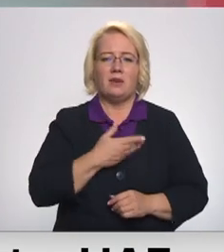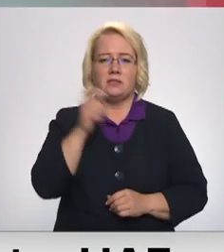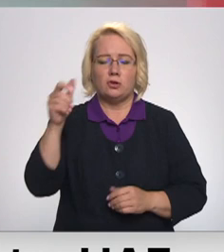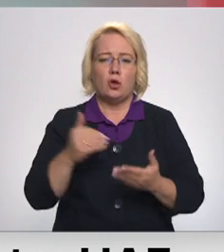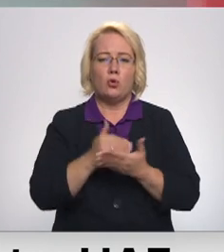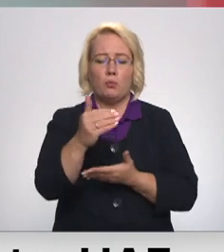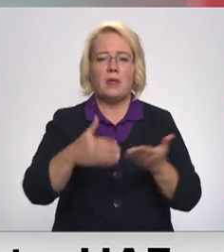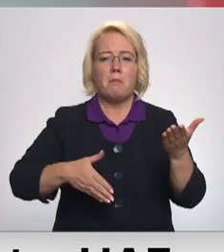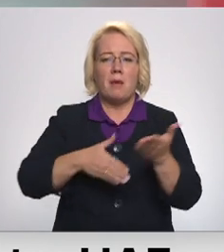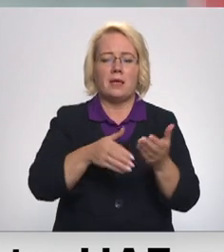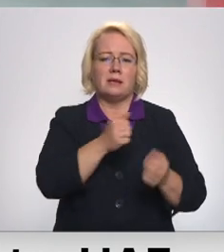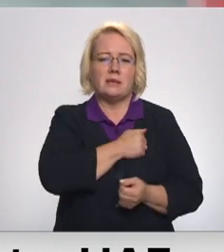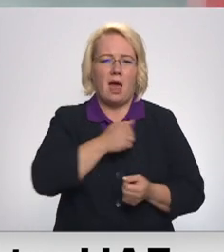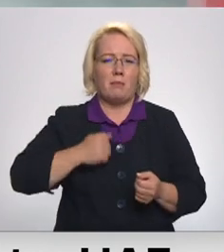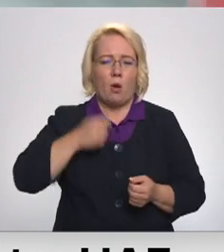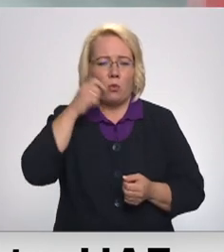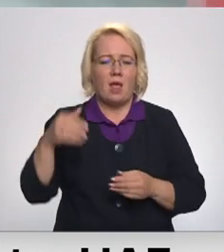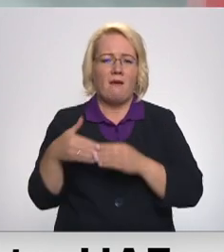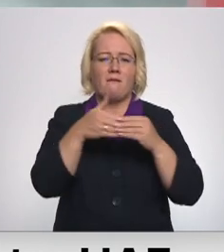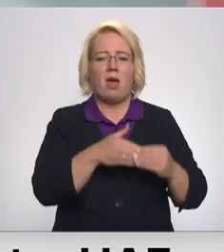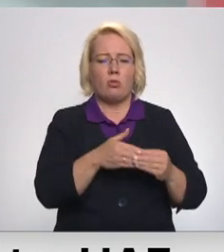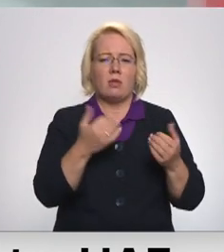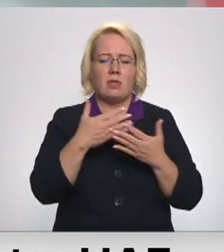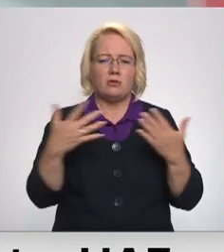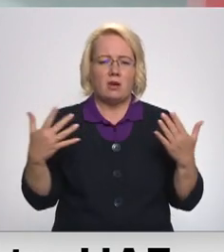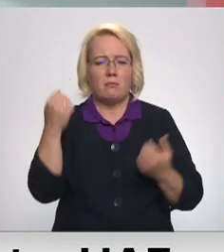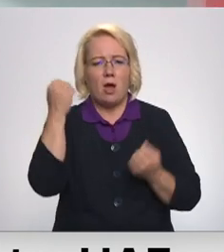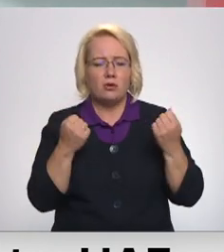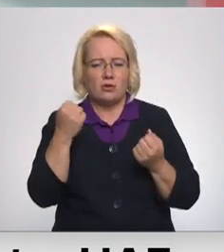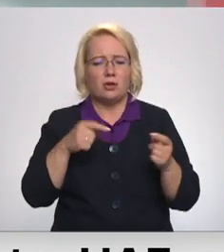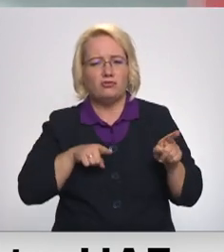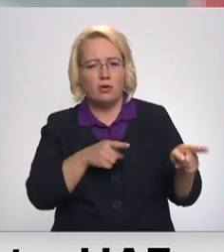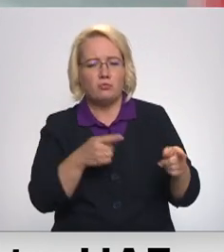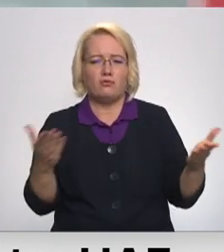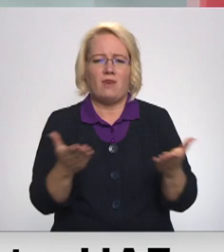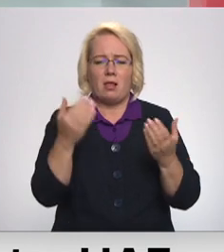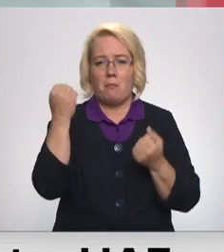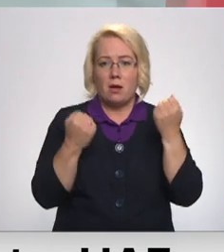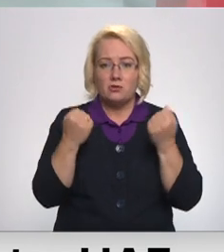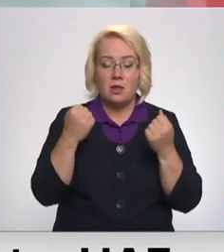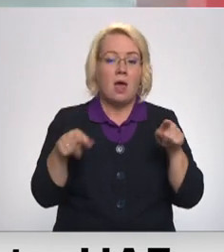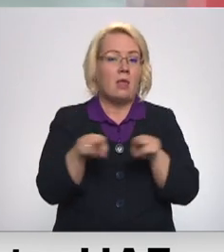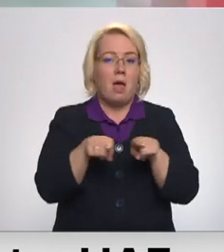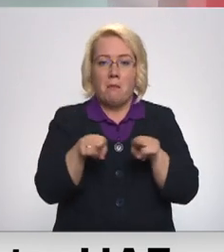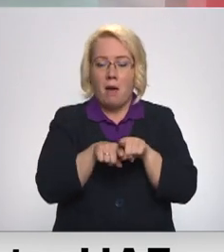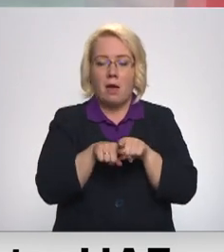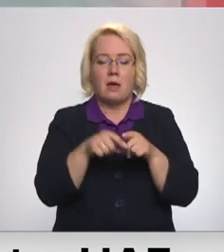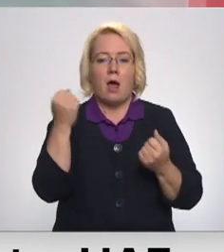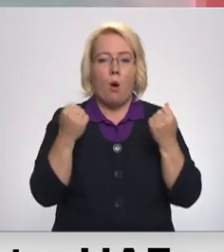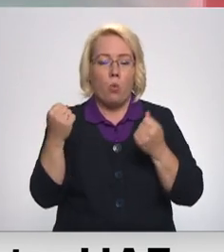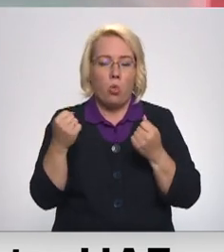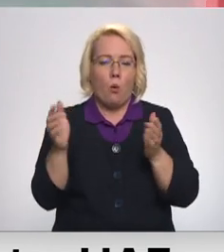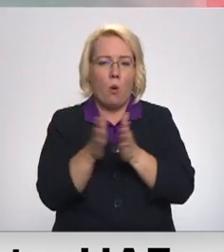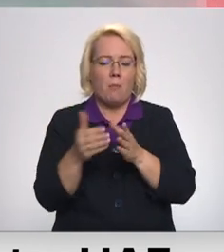palīdzēt Ukrainas kaujiniekiem, vedot uz fronti dažādus spēkratus, apvidus auto un vieglās automašīnas. Tāpat bieži vien līdz ar auto tiek